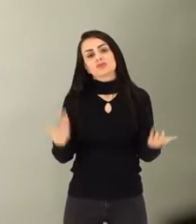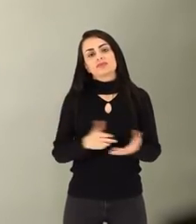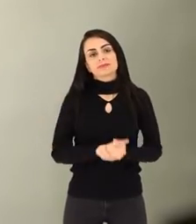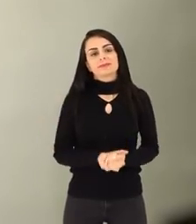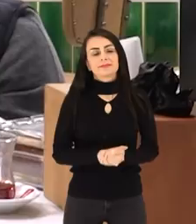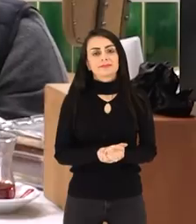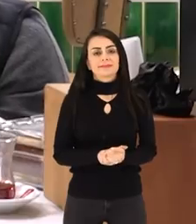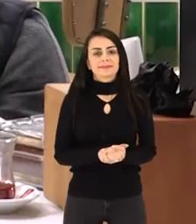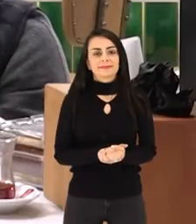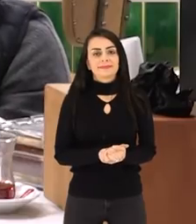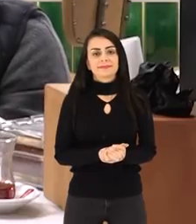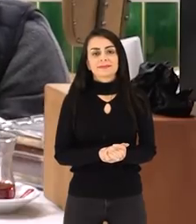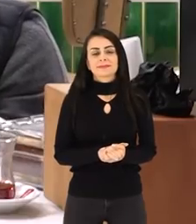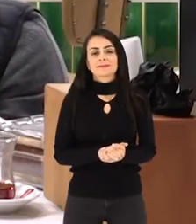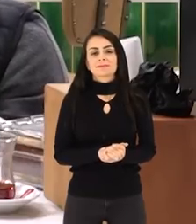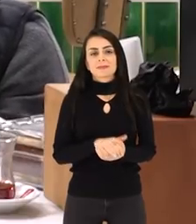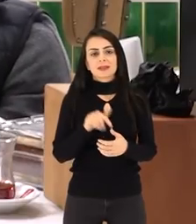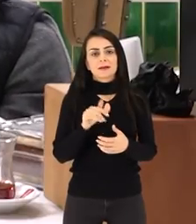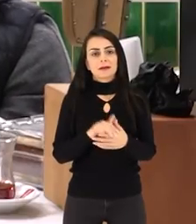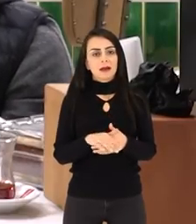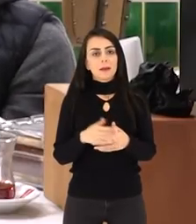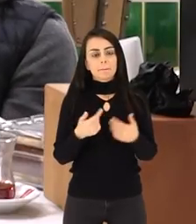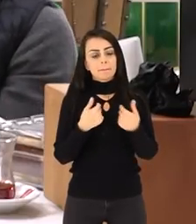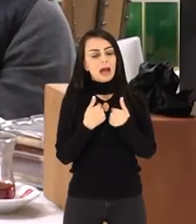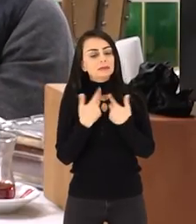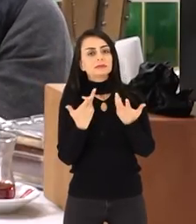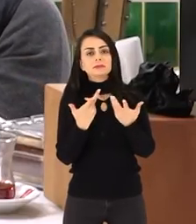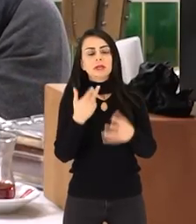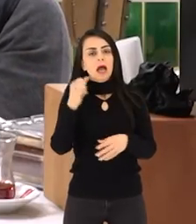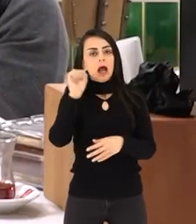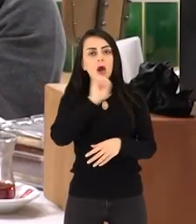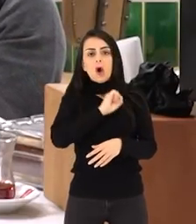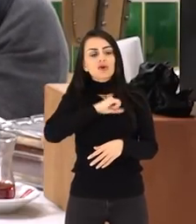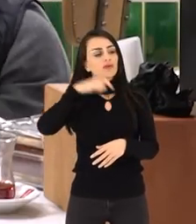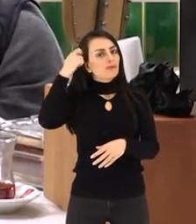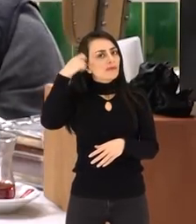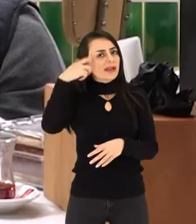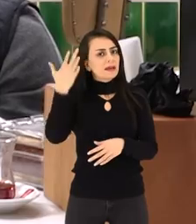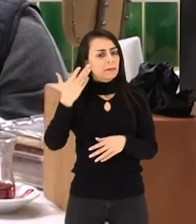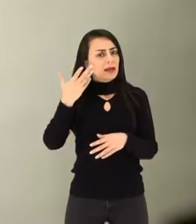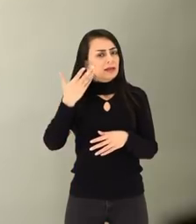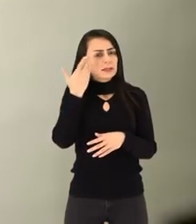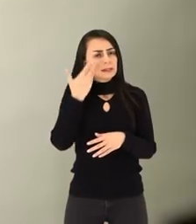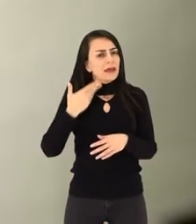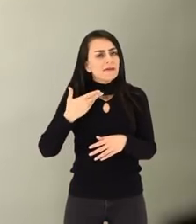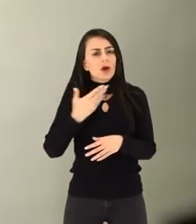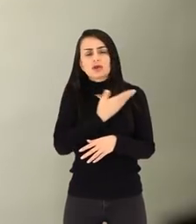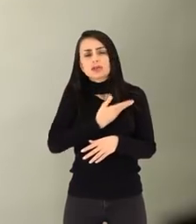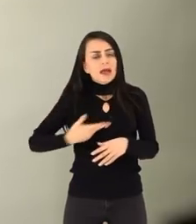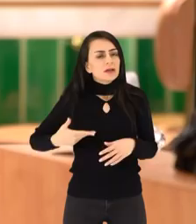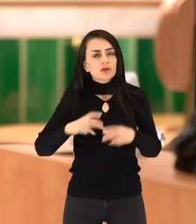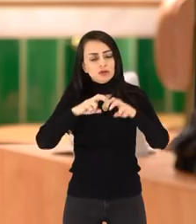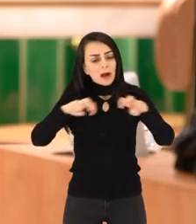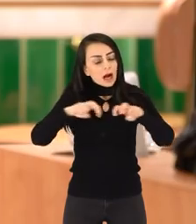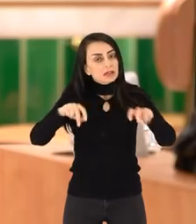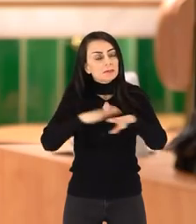onlardan alıyoruz bu durumu işte. Oturup bir de bunları araştırıyorsun değil mi? Korku filmi seyrediyorum. Niye seyrediyorum ben bunu? Ne var bende acaba mı diyorsun? Aklına gelebilecek her şeyi